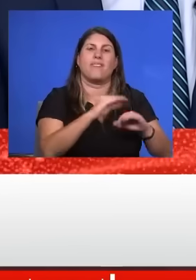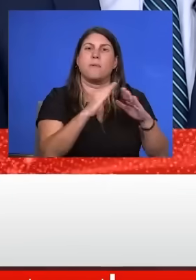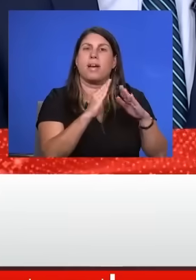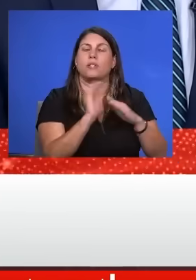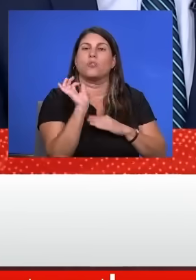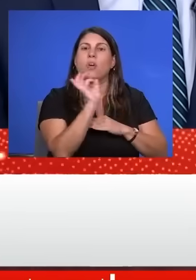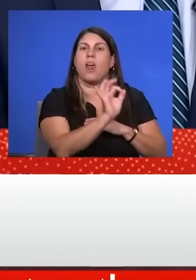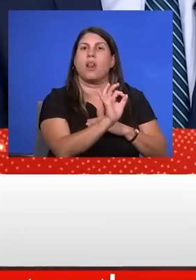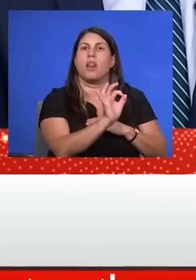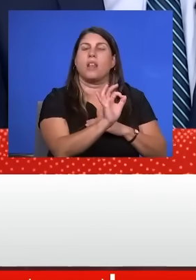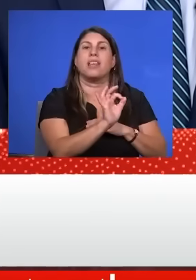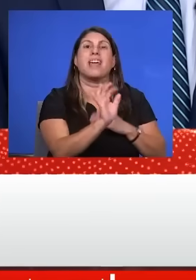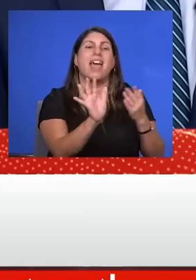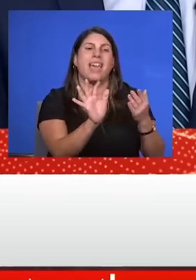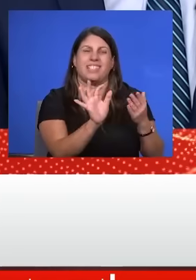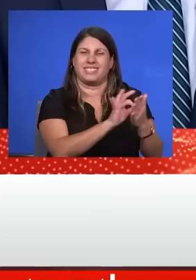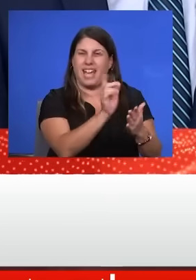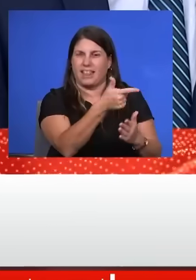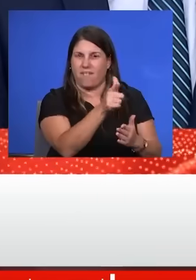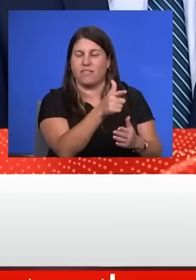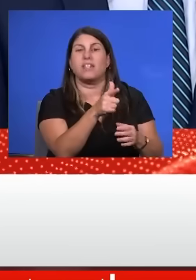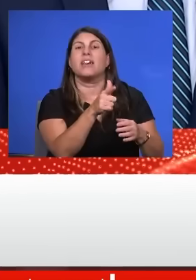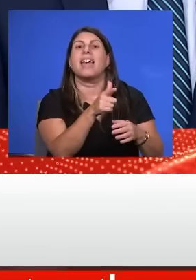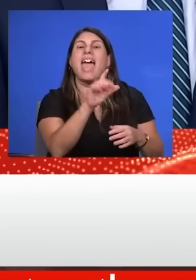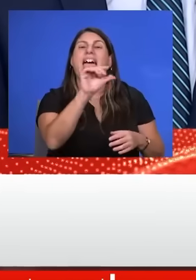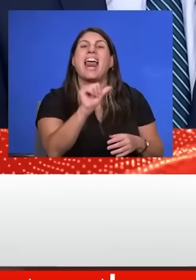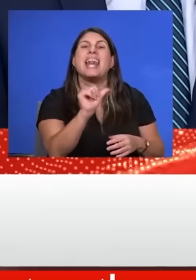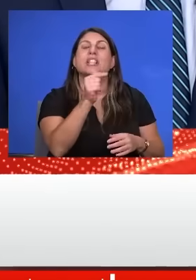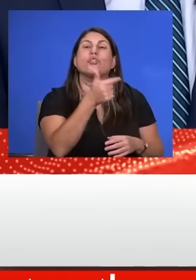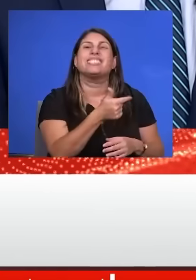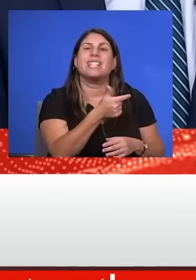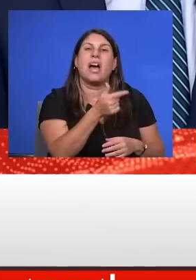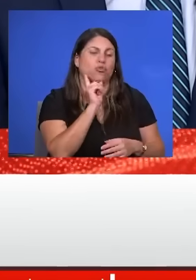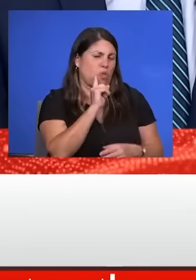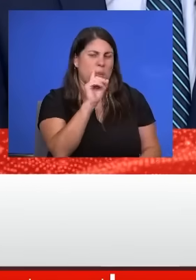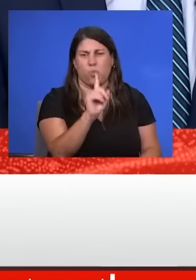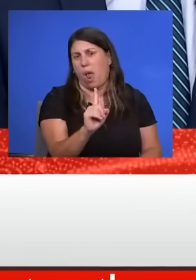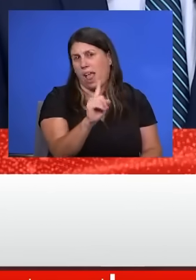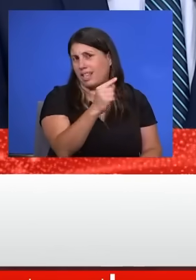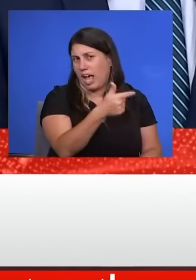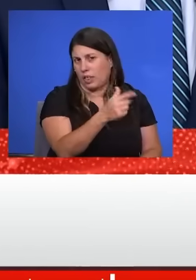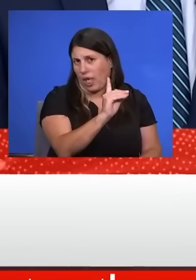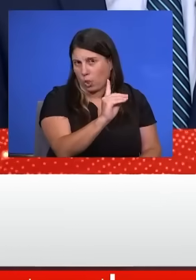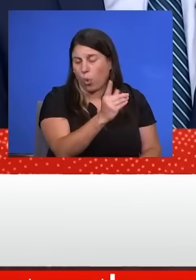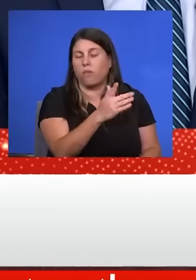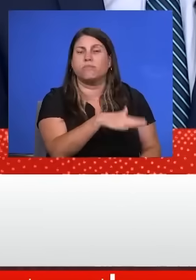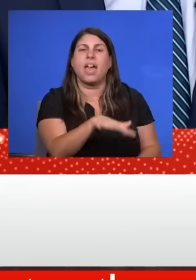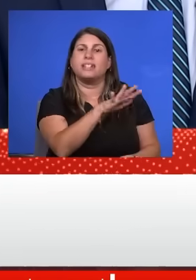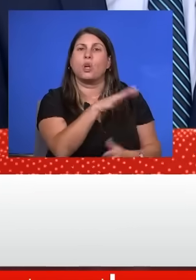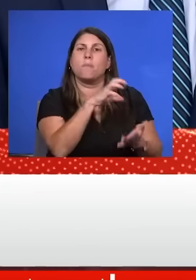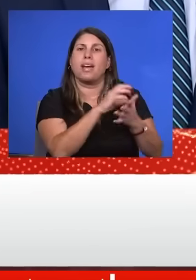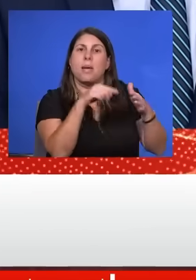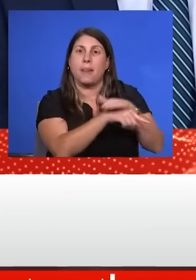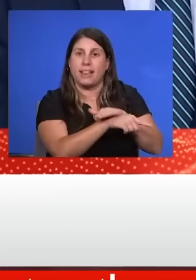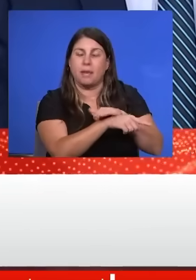כתב רשת אל ג'זירה ברצועת עזה, וואל דחדוך, באזור מחנה הפליטים נוסירת, וכל בני